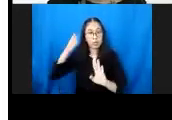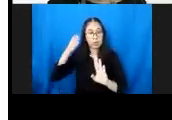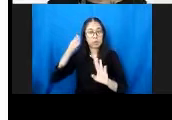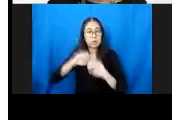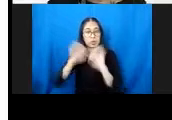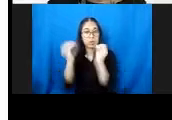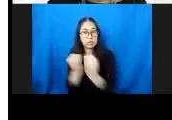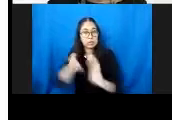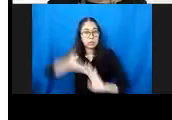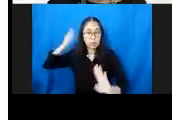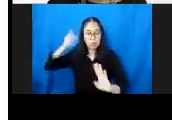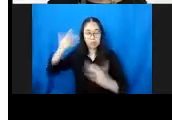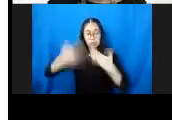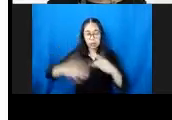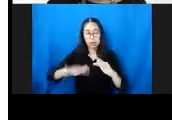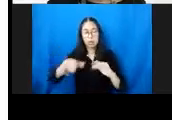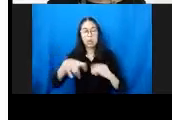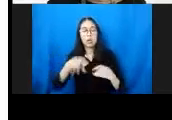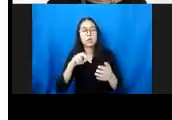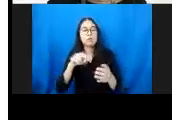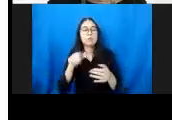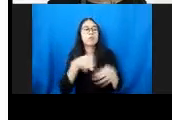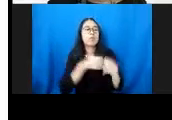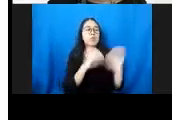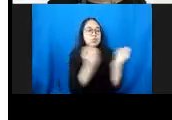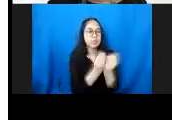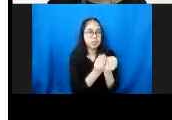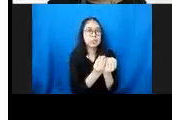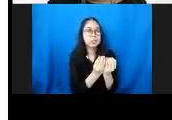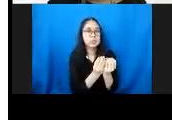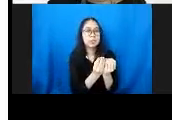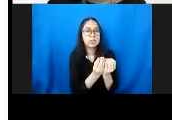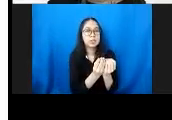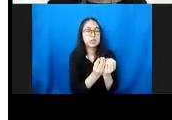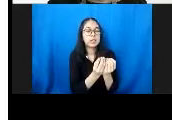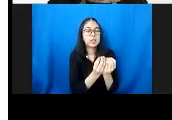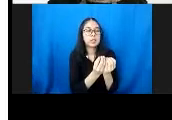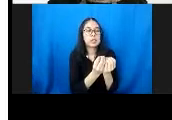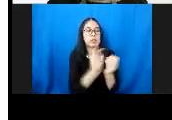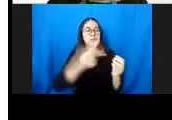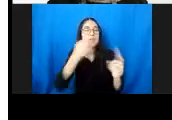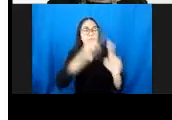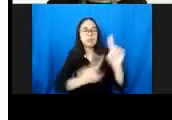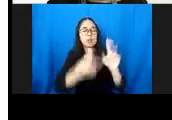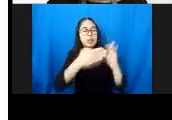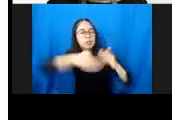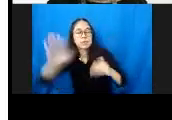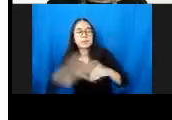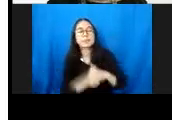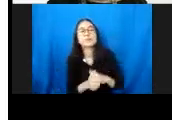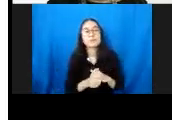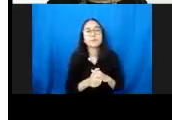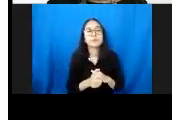tersebut, maka organisasi akan mengirimkan perwakilannya lagi. Dan keanggotaan